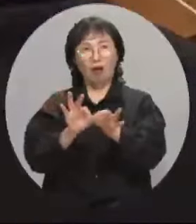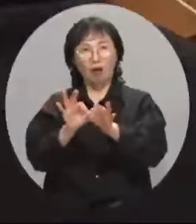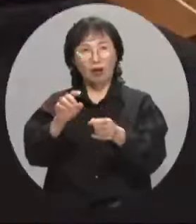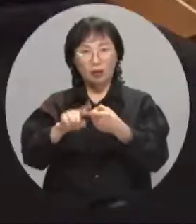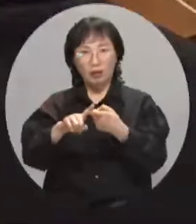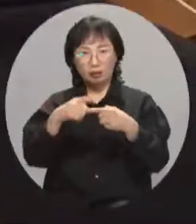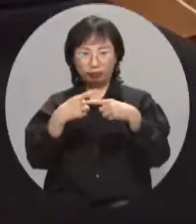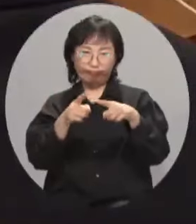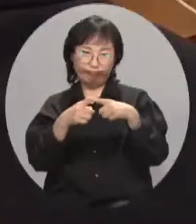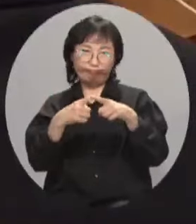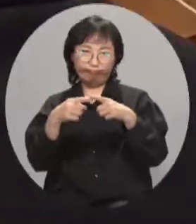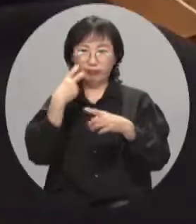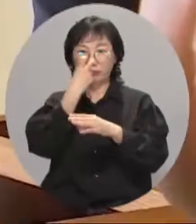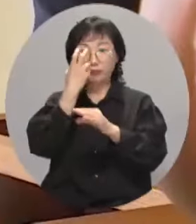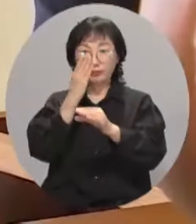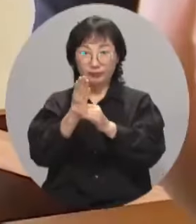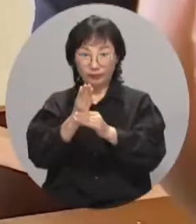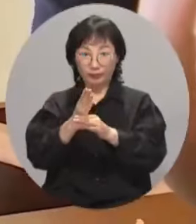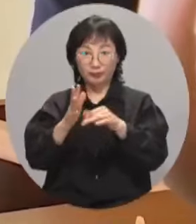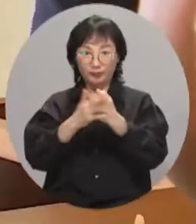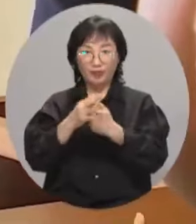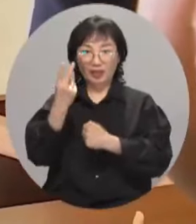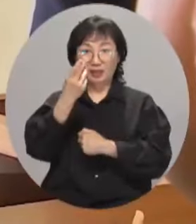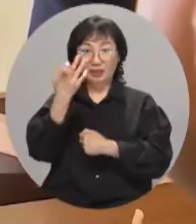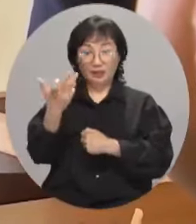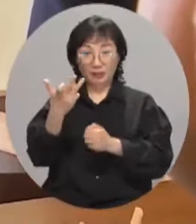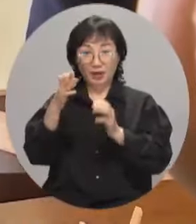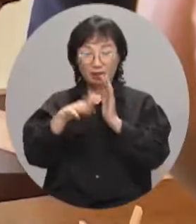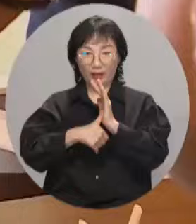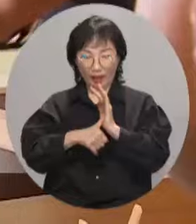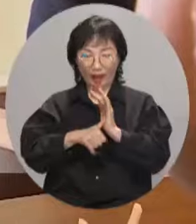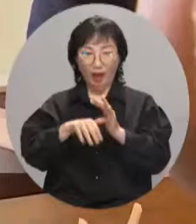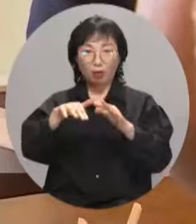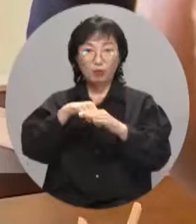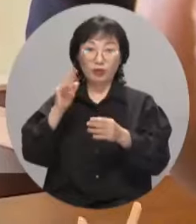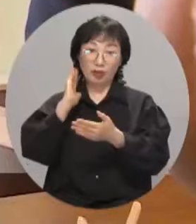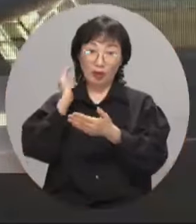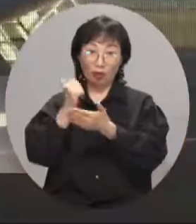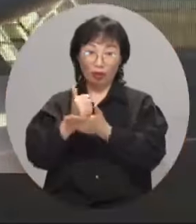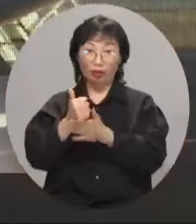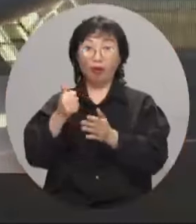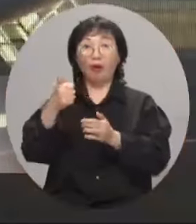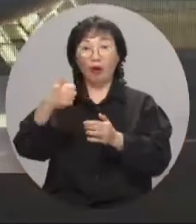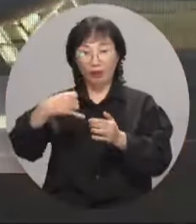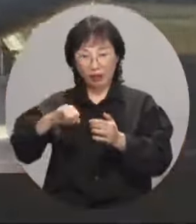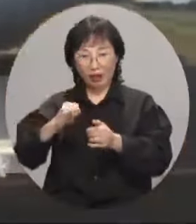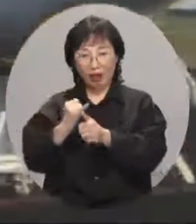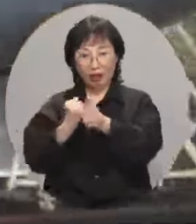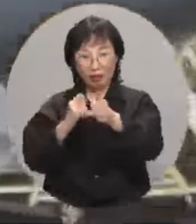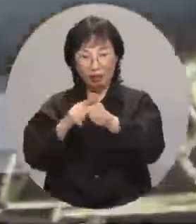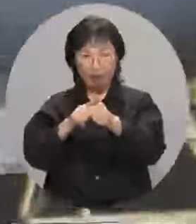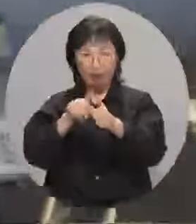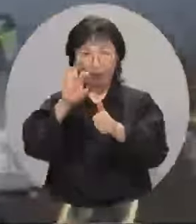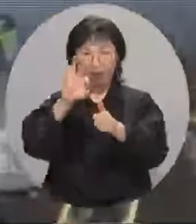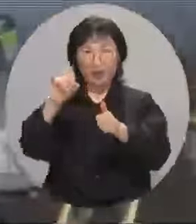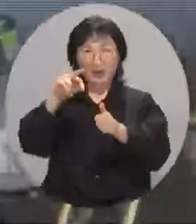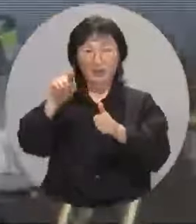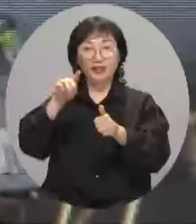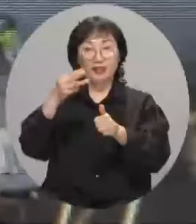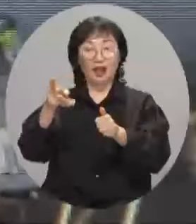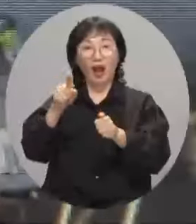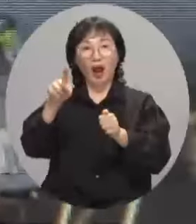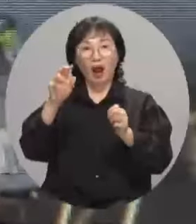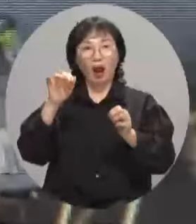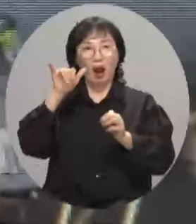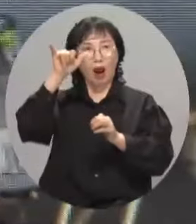있는 겁니다 검찰은 지난 2018년 문전 대통령의 전 사위 서모 씨가 이스타 항공의 태국 법인에 취직한